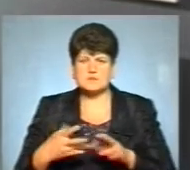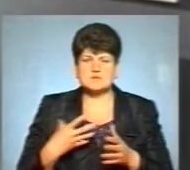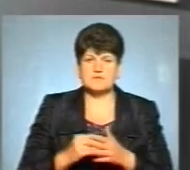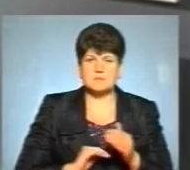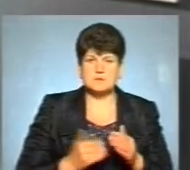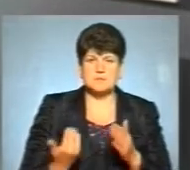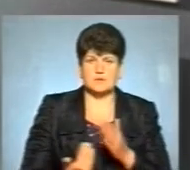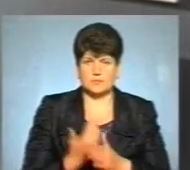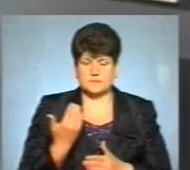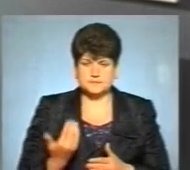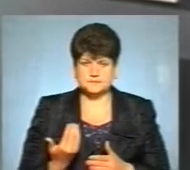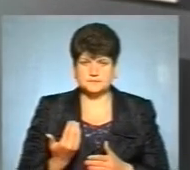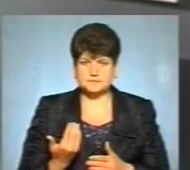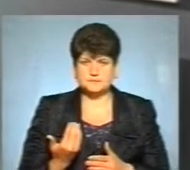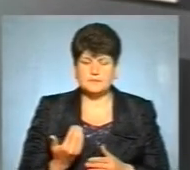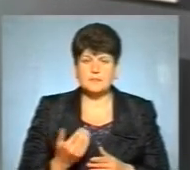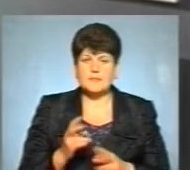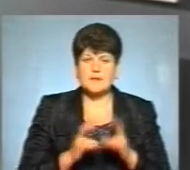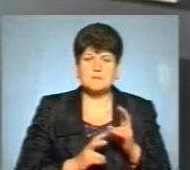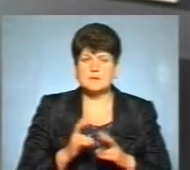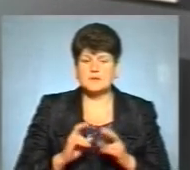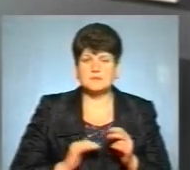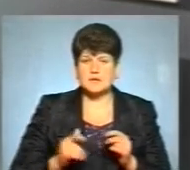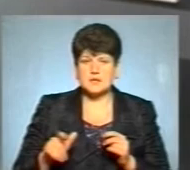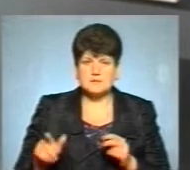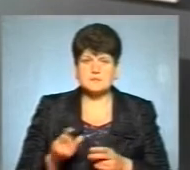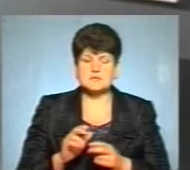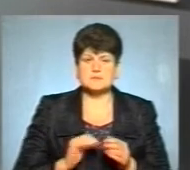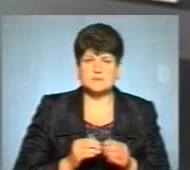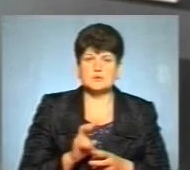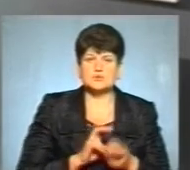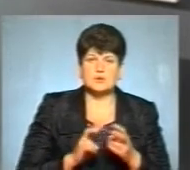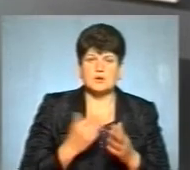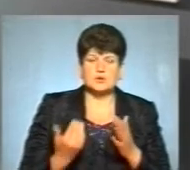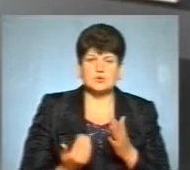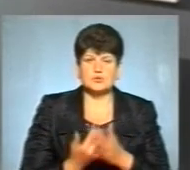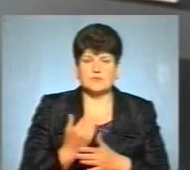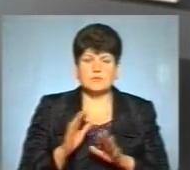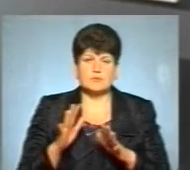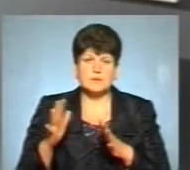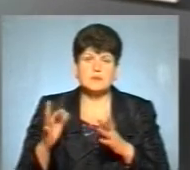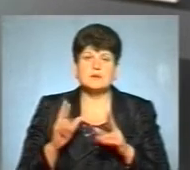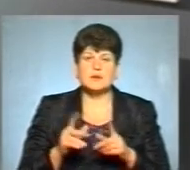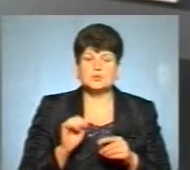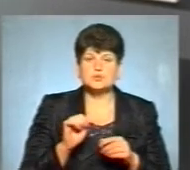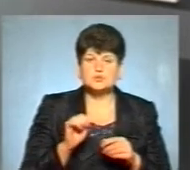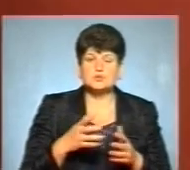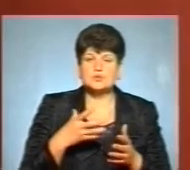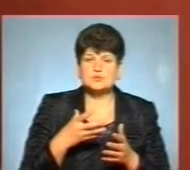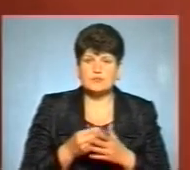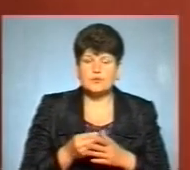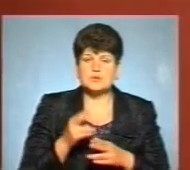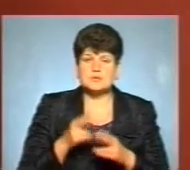під новий лад. Підприємці, бізнесмени шукають нових ключових моментів, як достукатись до свого